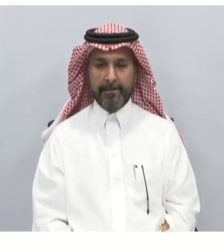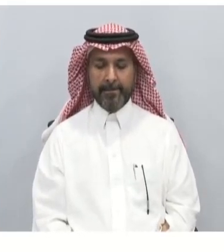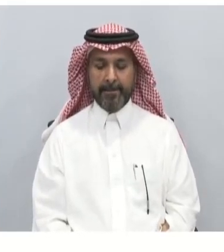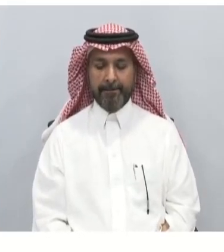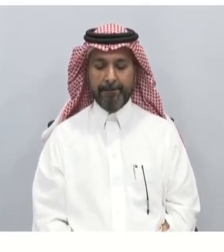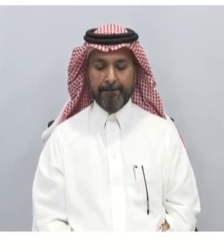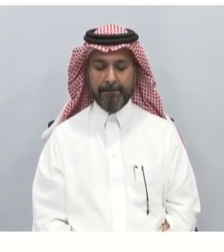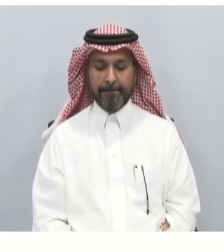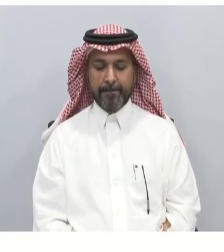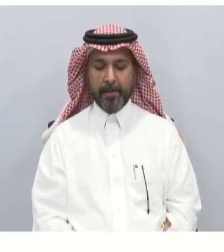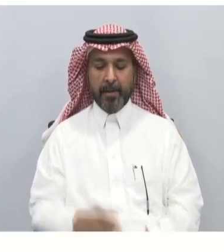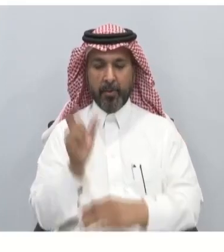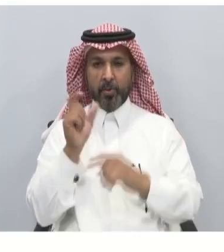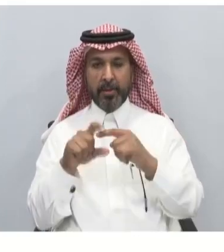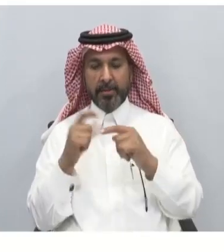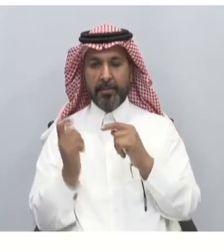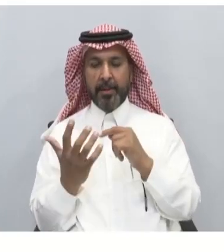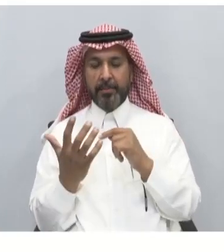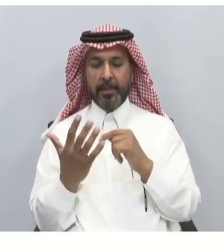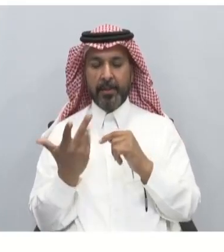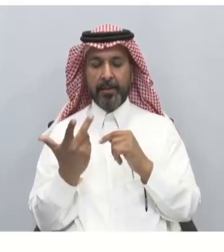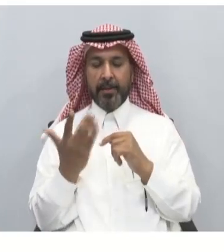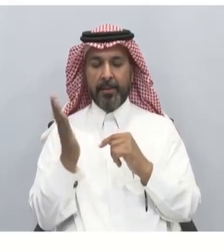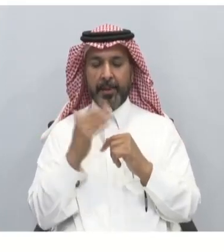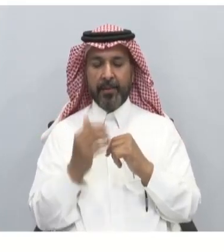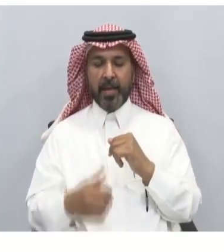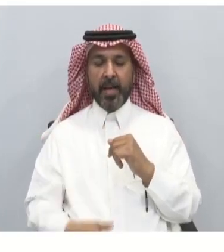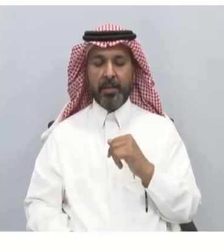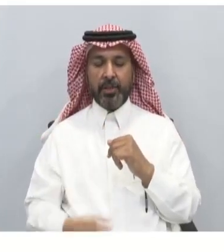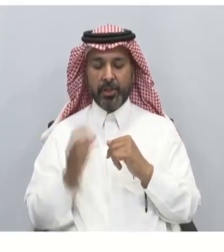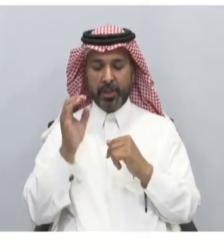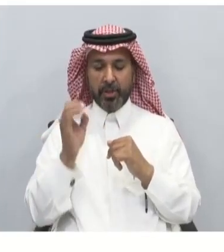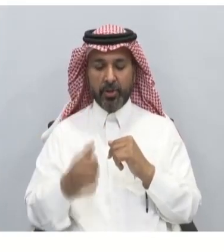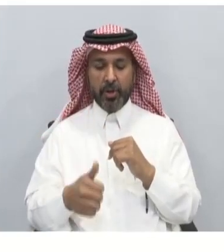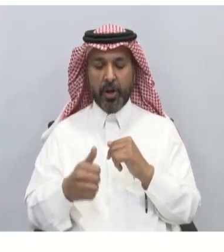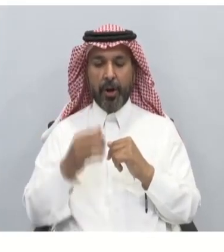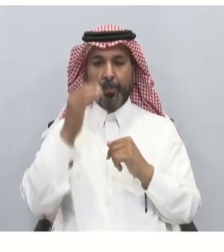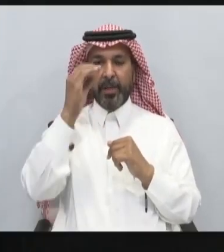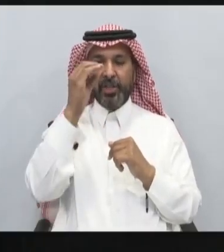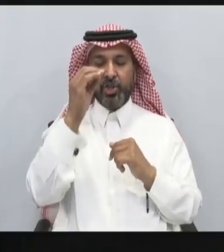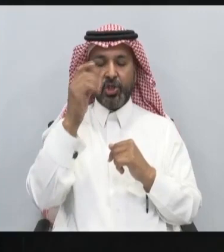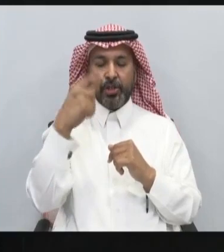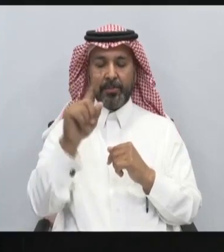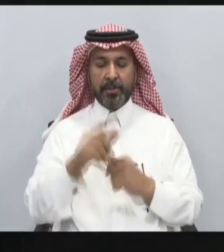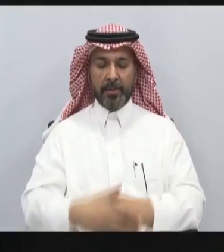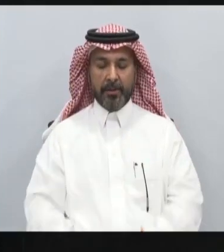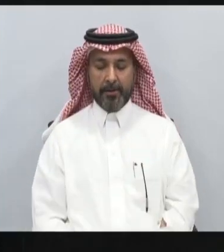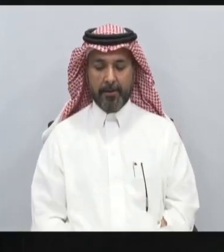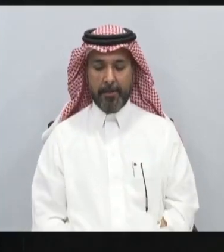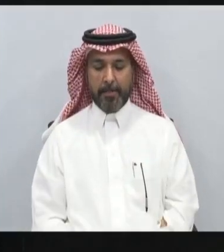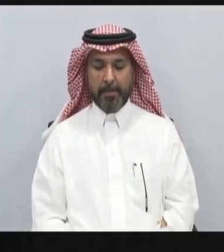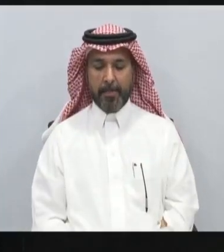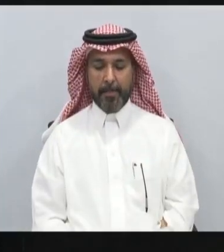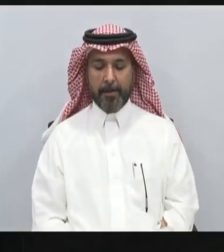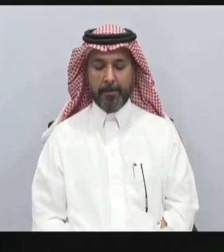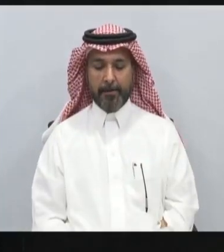وهنا نون مقسومة على 5، أين 6 من 10 مضروبة في نون؟ أحسنتم، ممتاز. لا ننسى